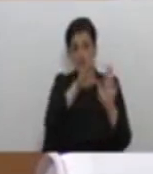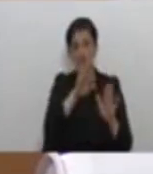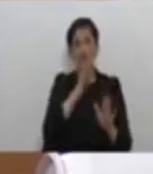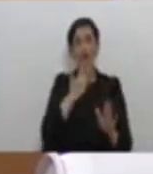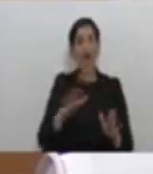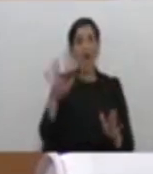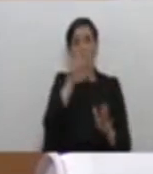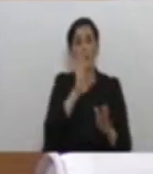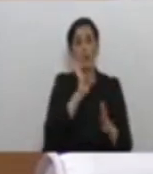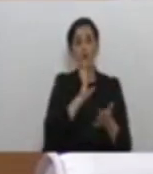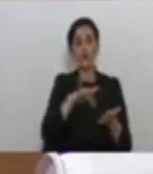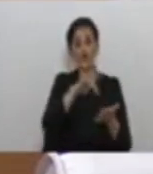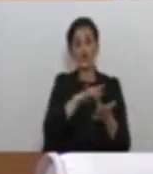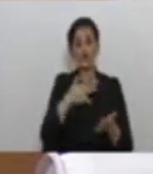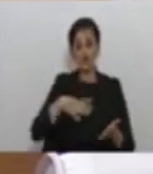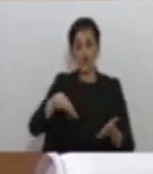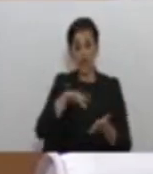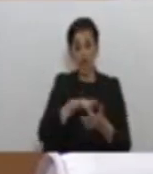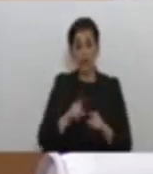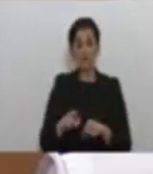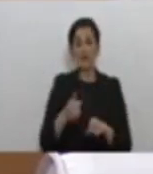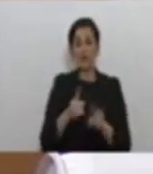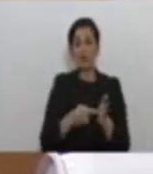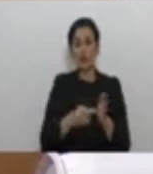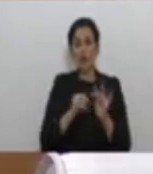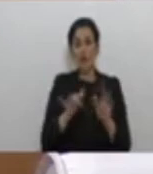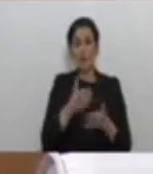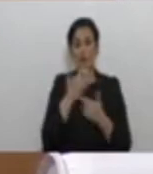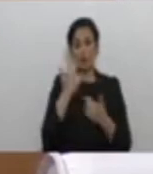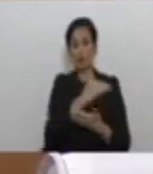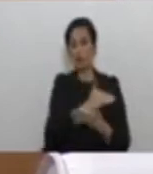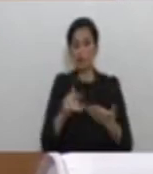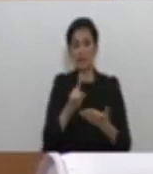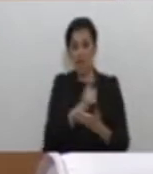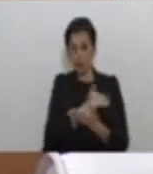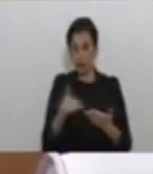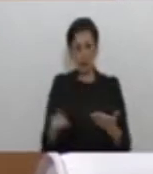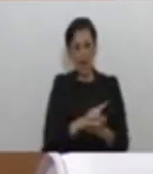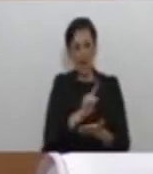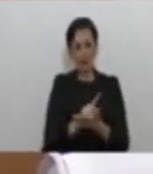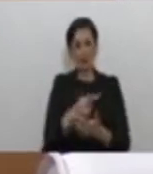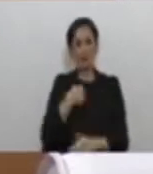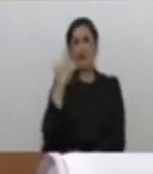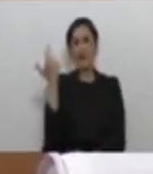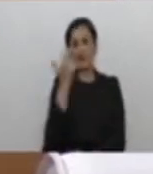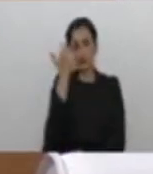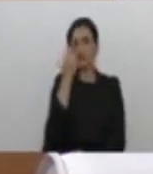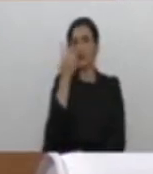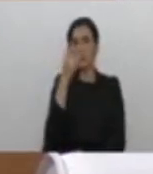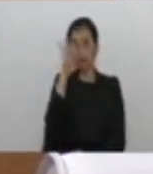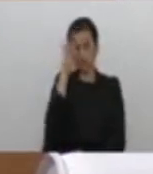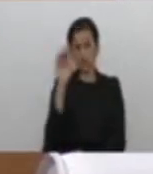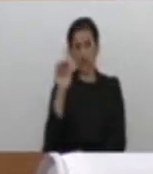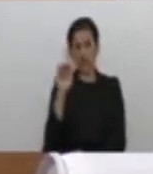დედაქალაქებში და საქართველოში და რატომ არ არის გამოძიება იმ დონეზე, რა დონეც არის აუცილებელი ჩვენი დემოკრატიისთვის. კიდევ ერთხელ შეგახსენებთ,